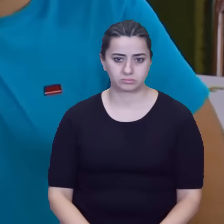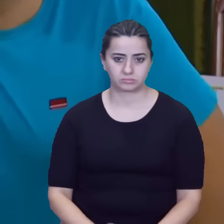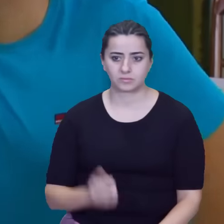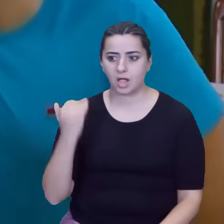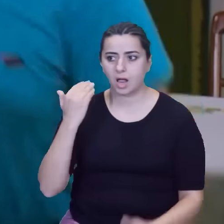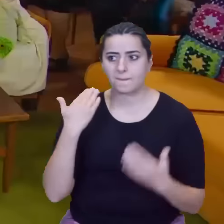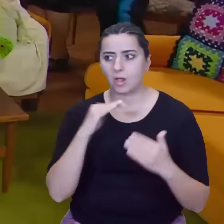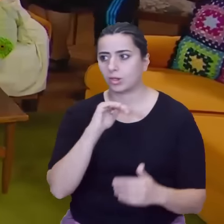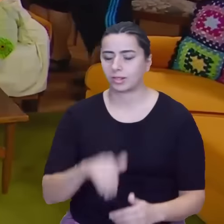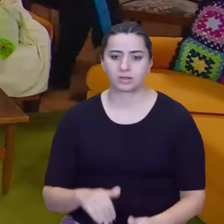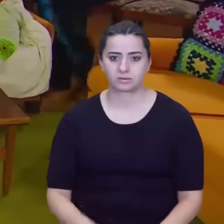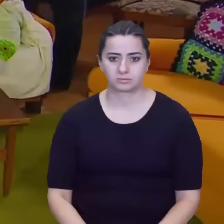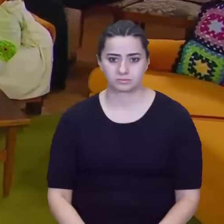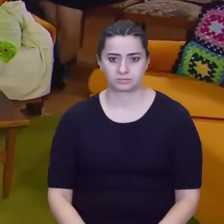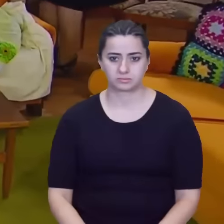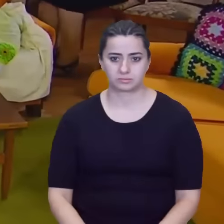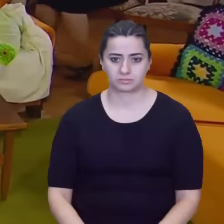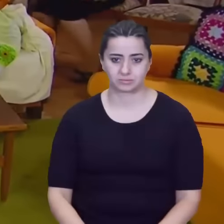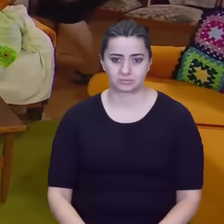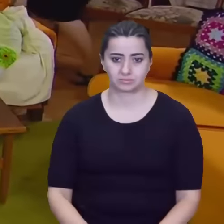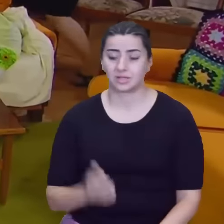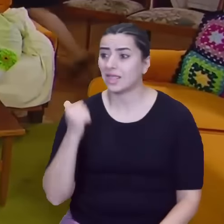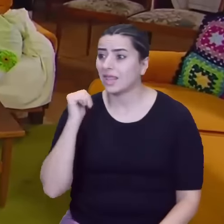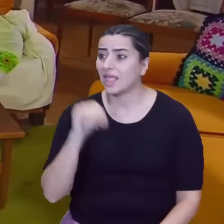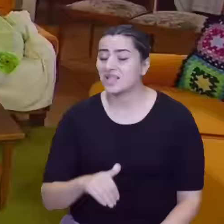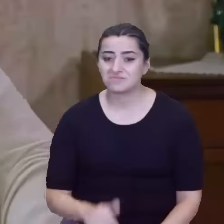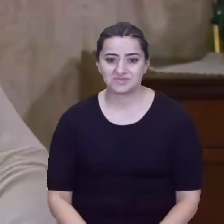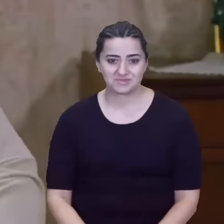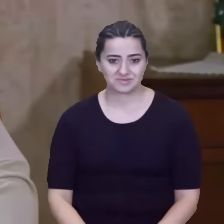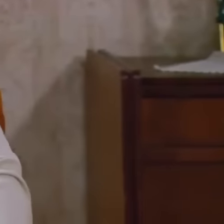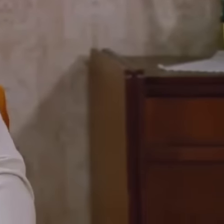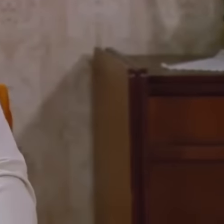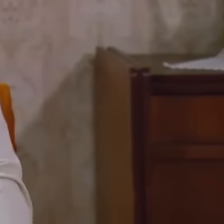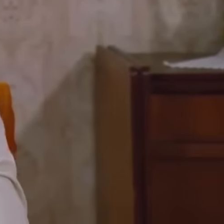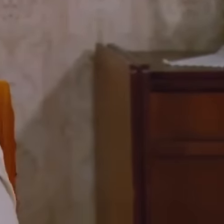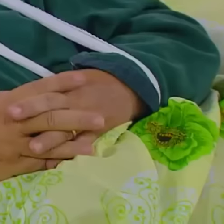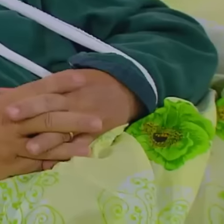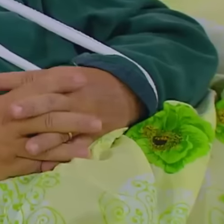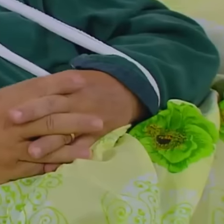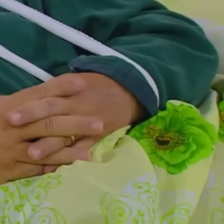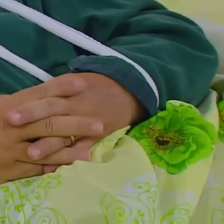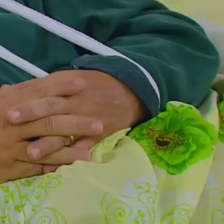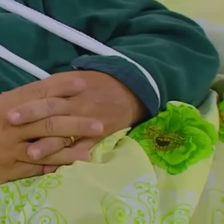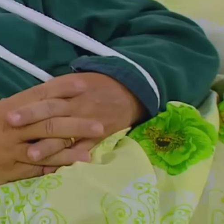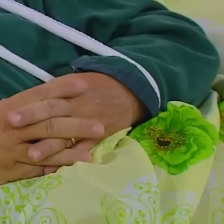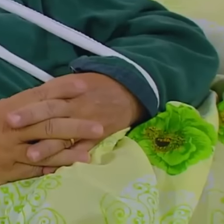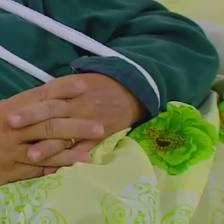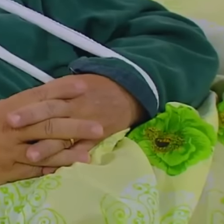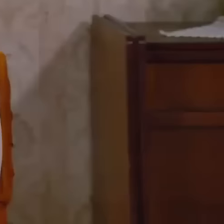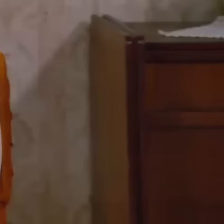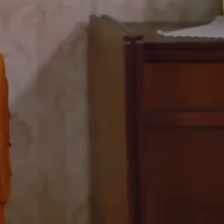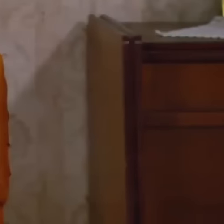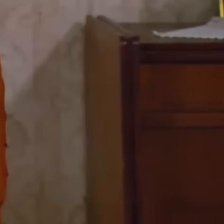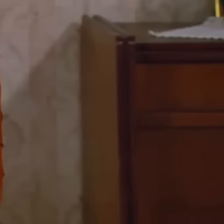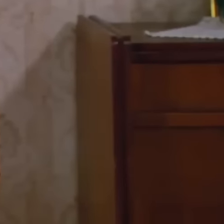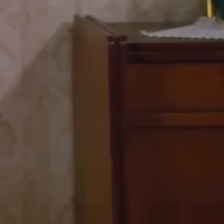Galiba arka balkondan. Ay geri dönmüş. Çağatay'ın peşi sıra Nazlı da koşuyor. Fehmi gözlerini Rukiye'ye